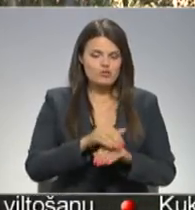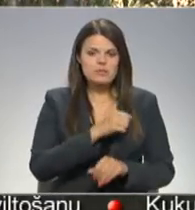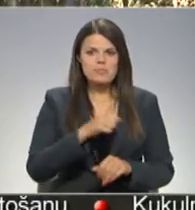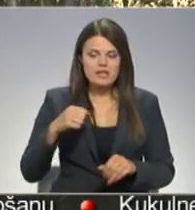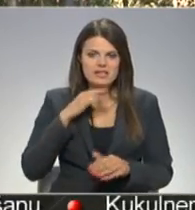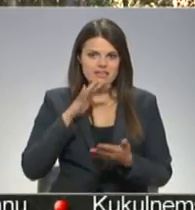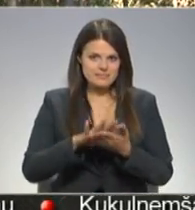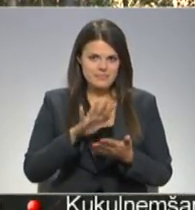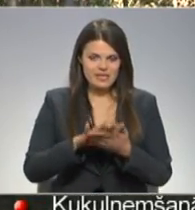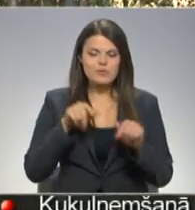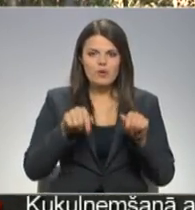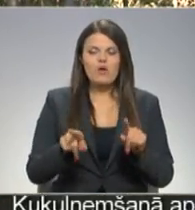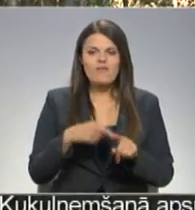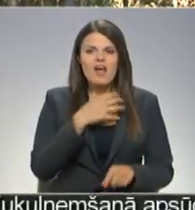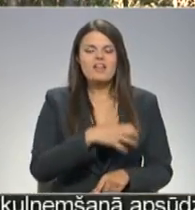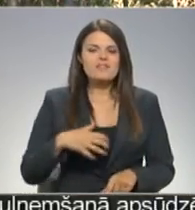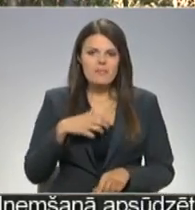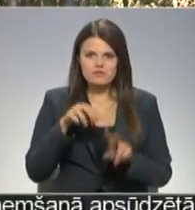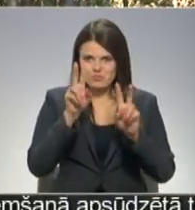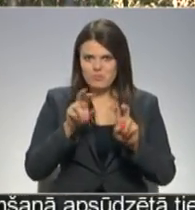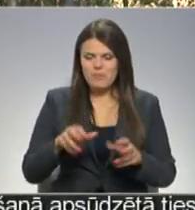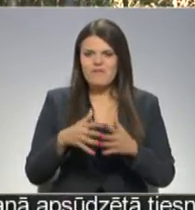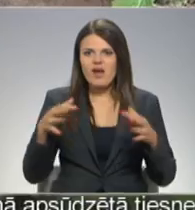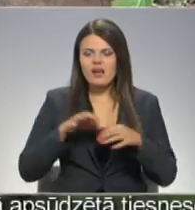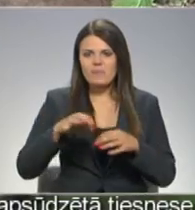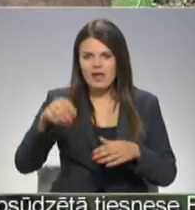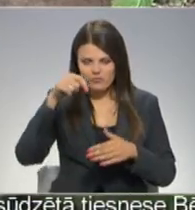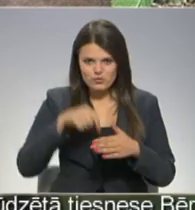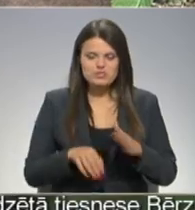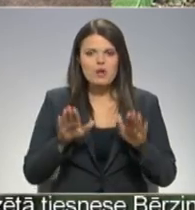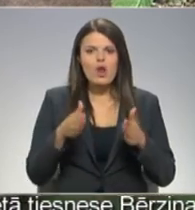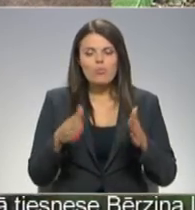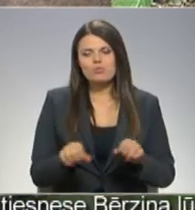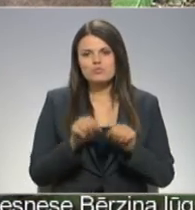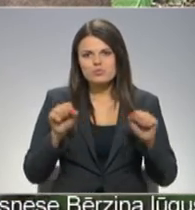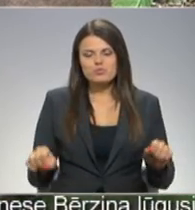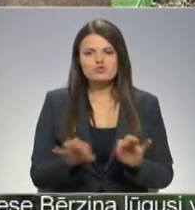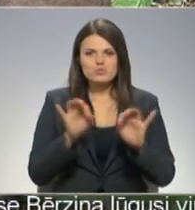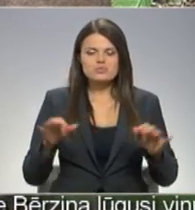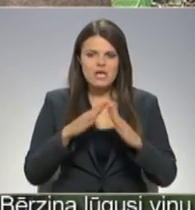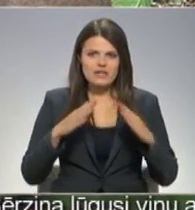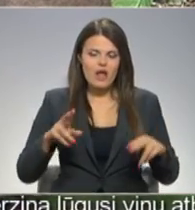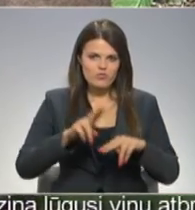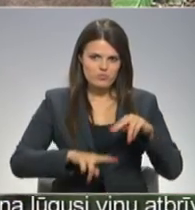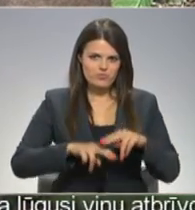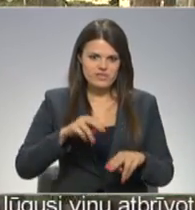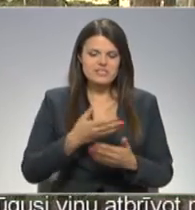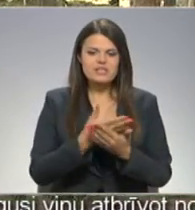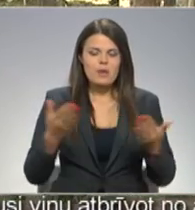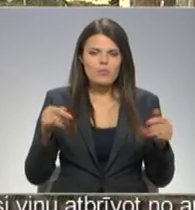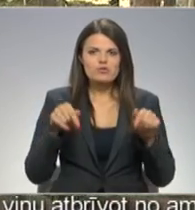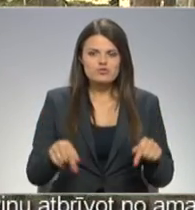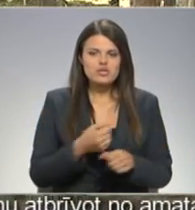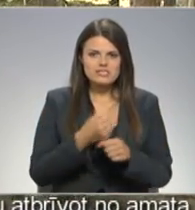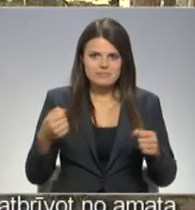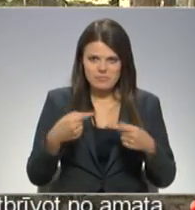militārs piesārņojums, to vēl nepieciešams pārmeklēt vairāku metru dziļumā, lai būtu droši uzsākt ēku būvniecību. Jebkurš šāds